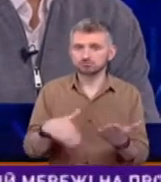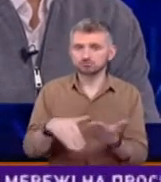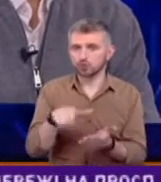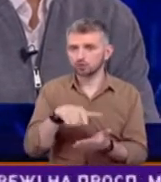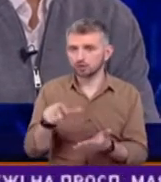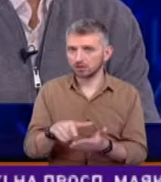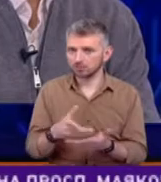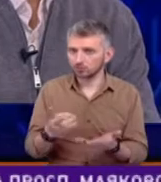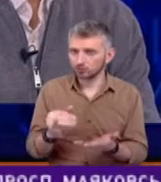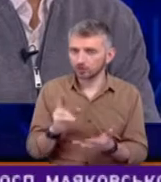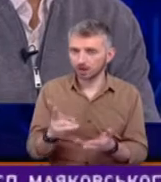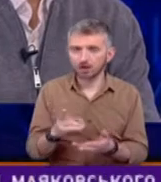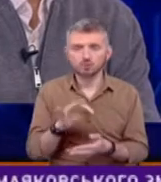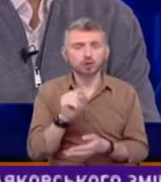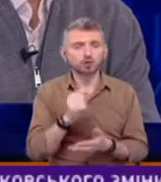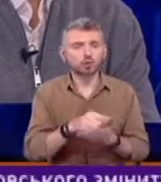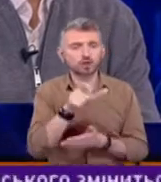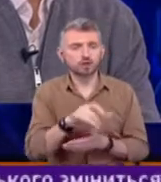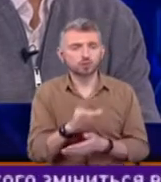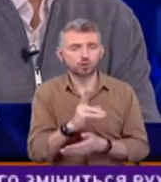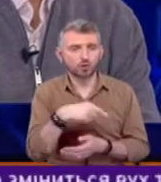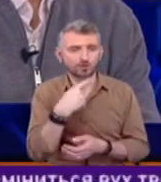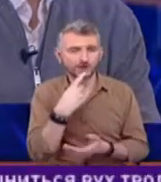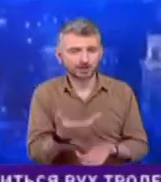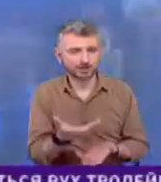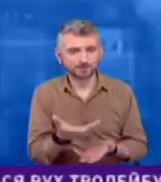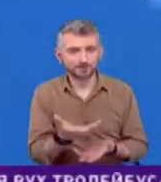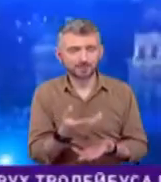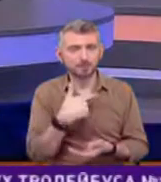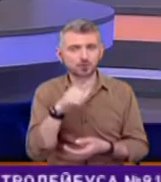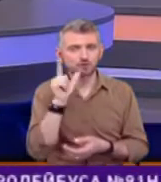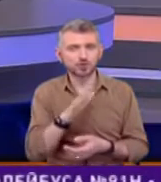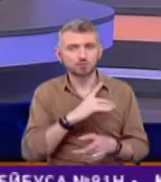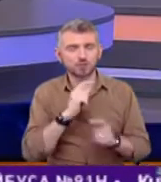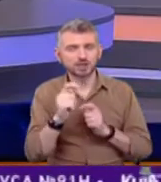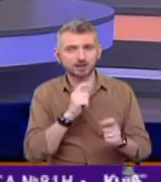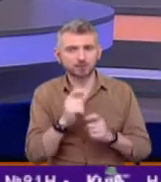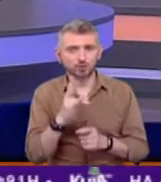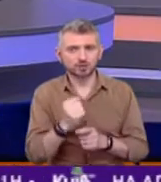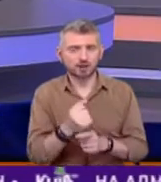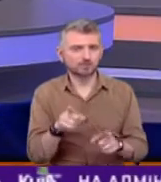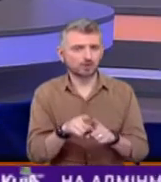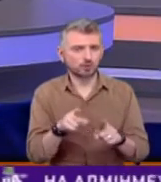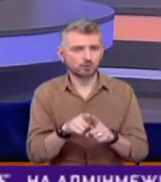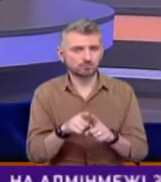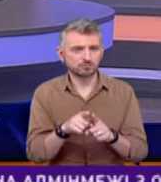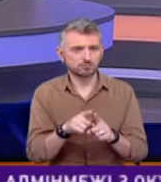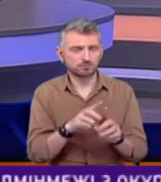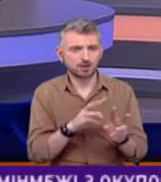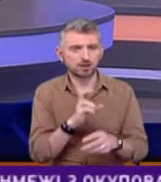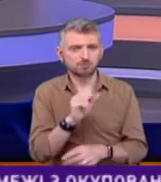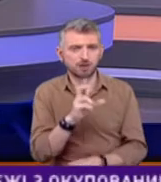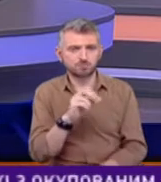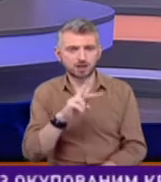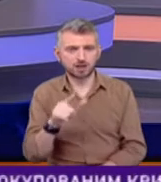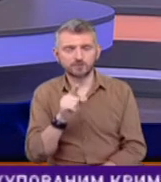перспективно? Ну, про того кандидата, про якого ми говорили, позавчора було інтерв'ю на такому ресурсі «Бабель».